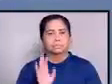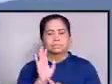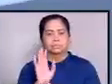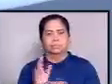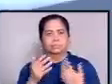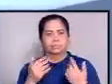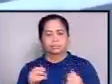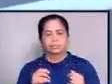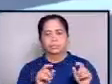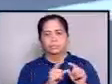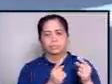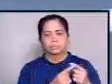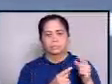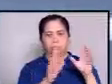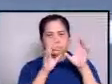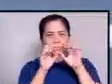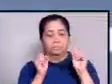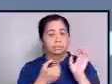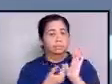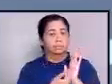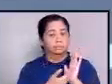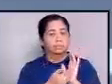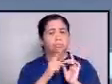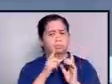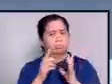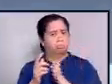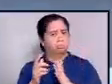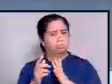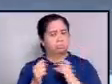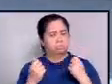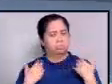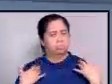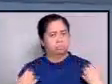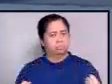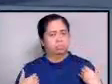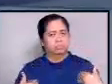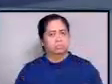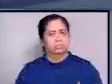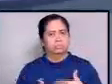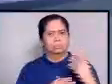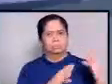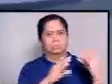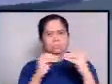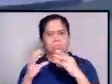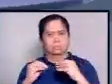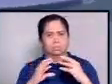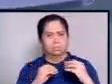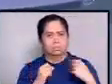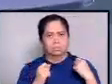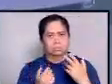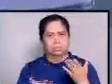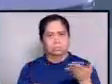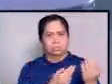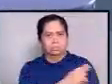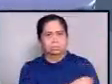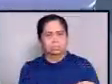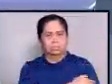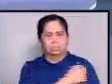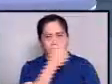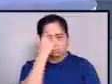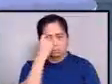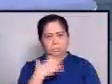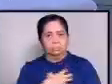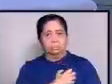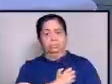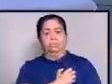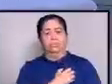Naglabas na ang kampo ng Pangulo ng patunay na maayos ang kanyang lagay kasunod ng usap-usapang na-ospital siya dahil sa atake